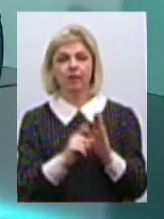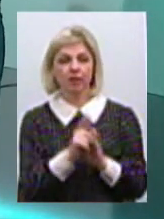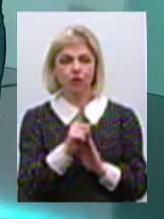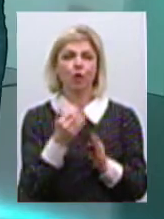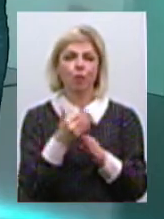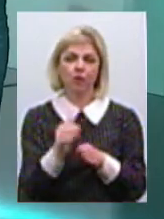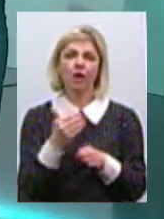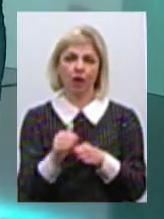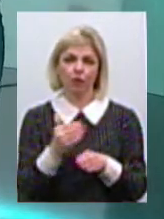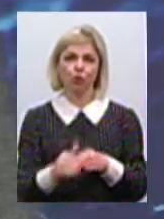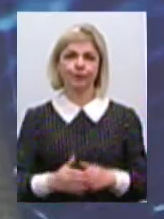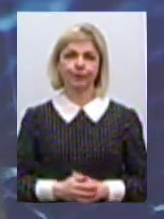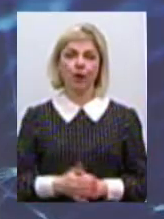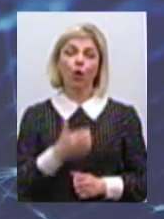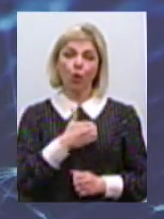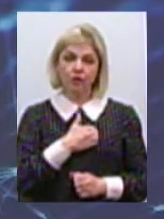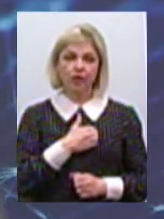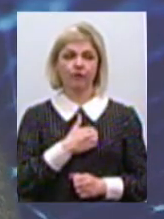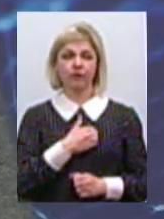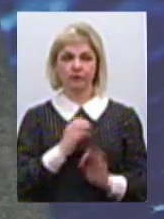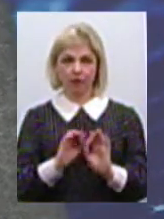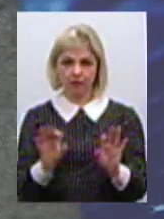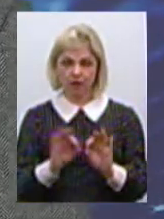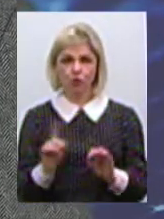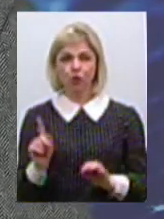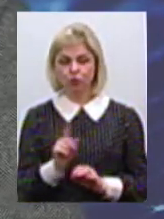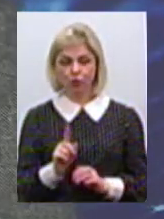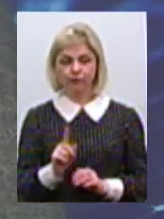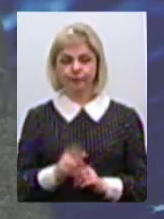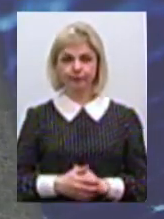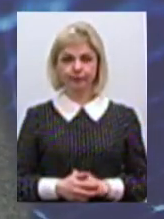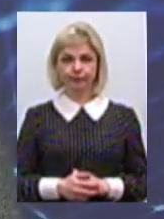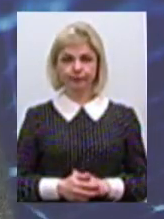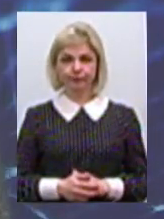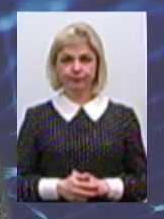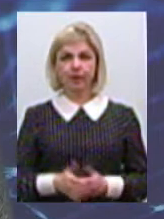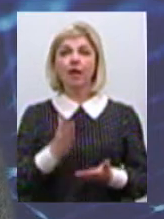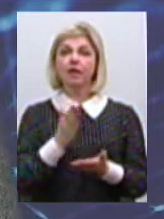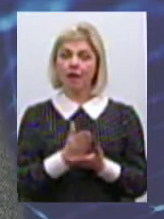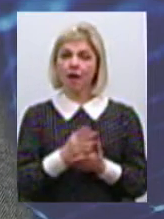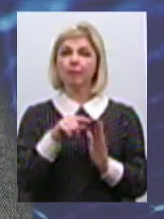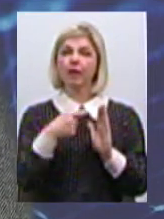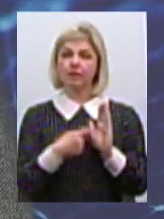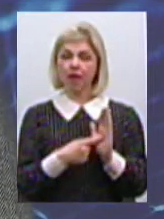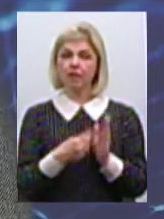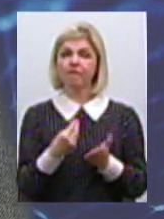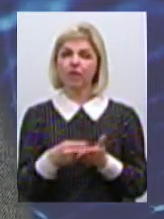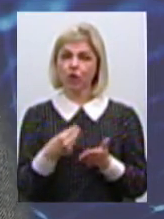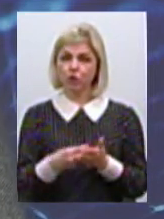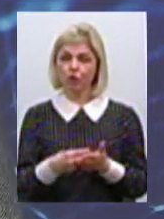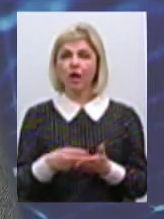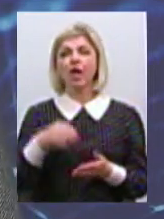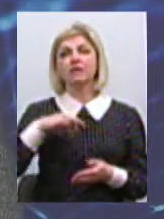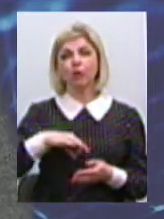потихеньку. Але хотів би ж знову ж таки зазначити, що Є питання фінансування